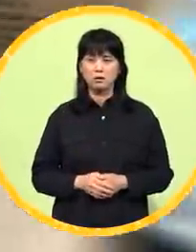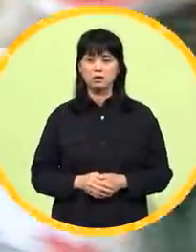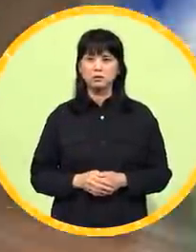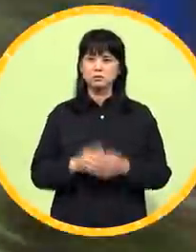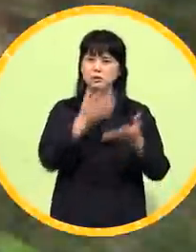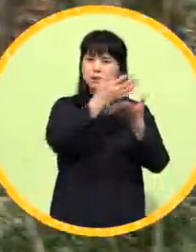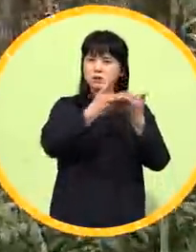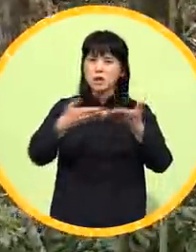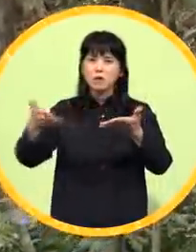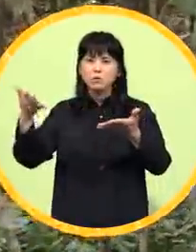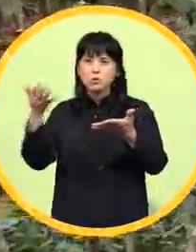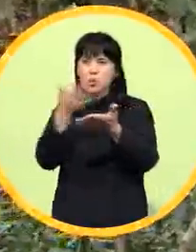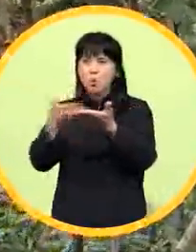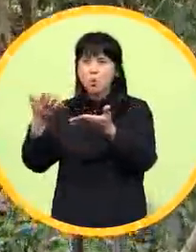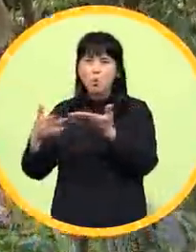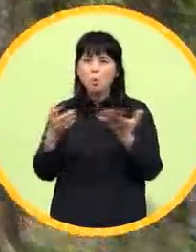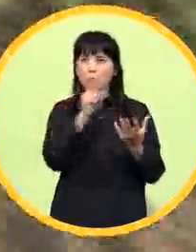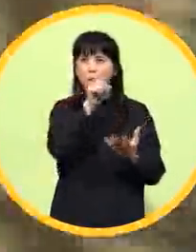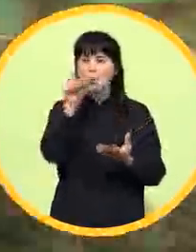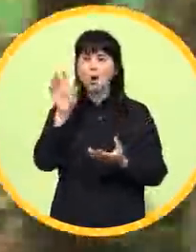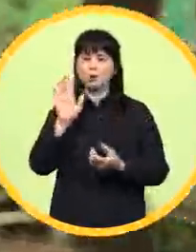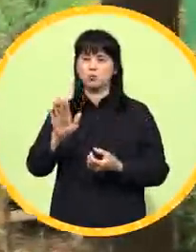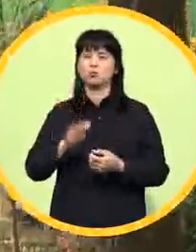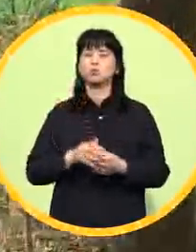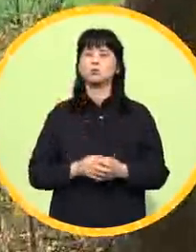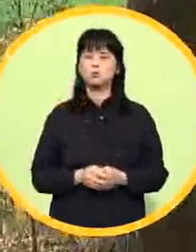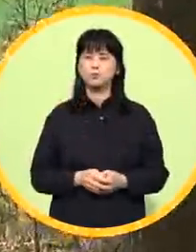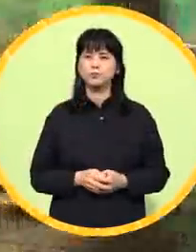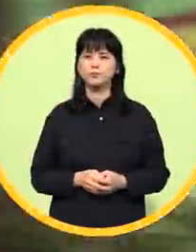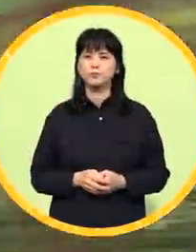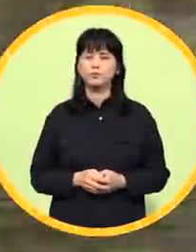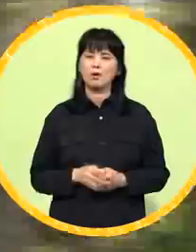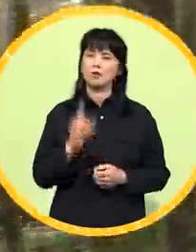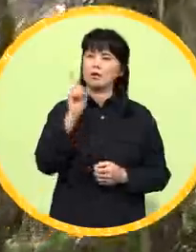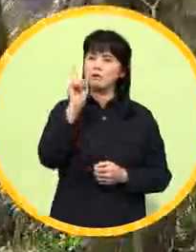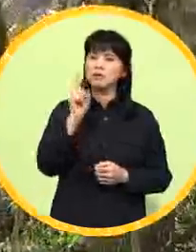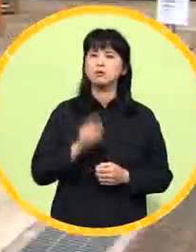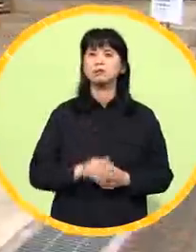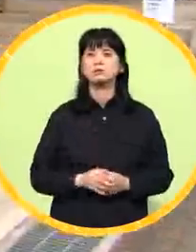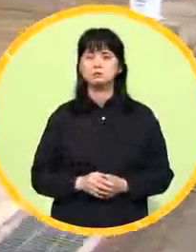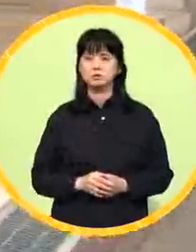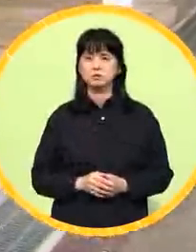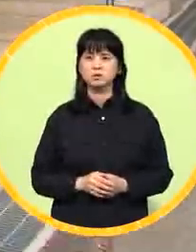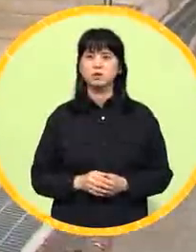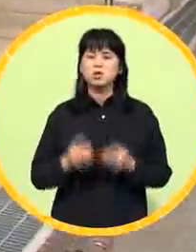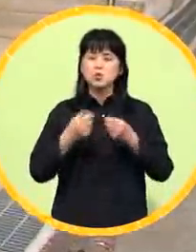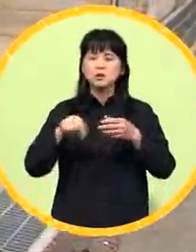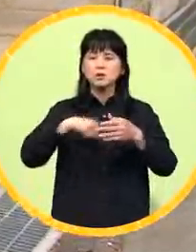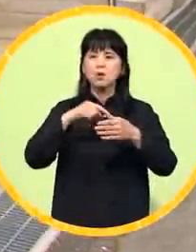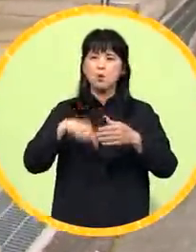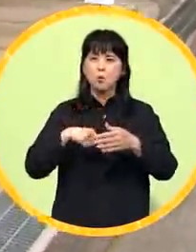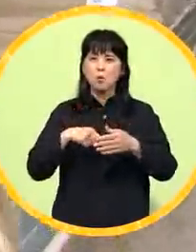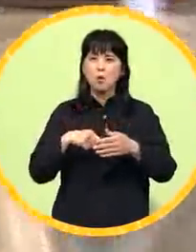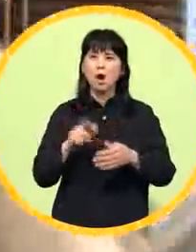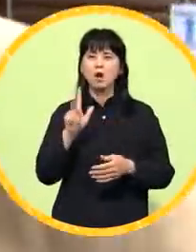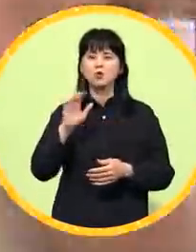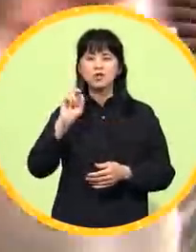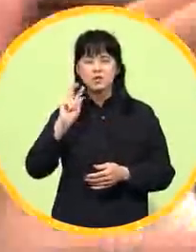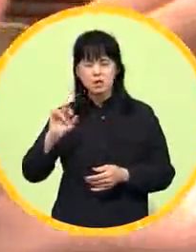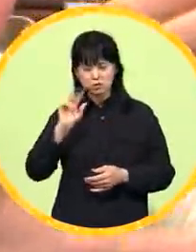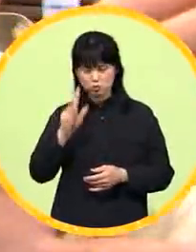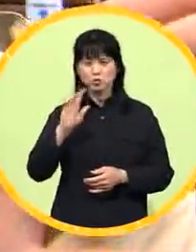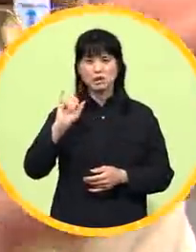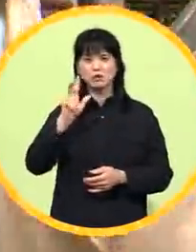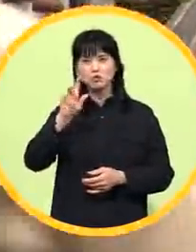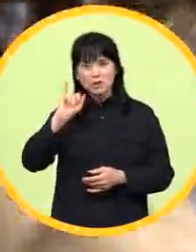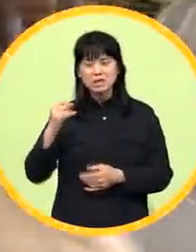ネットがいっぱいありますけど一体何なんだ詳しいことは縫い0